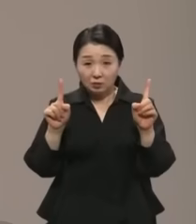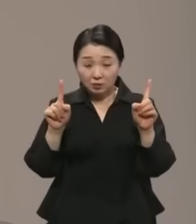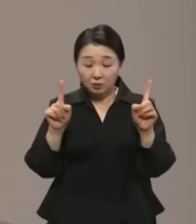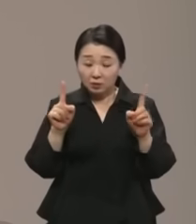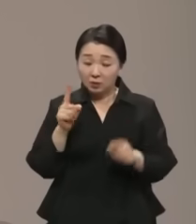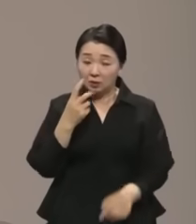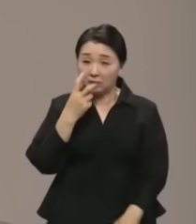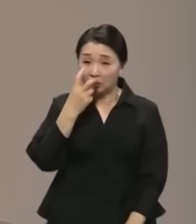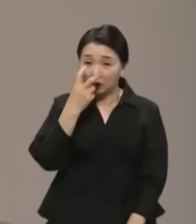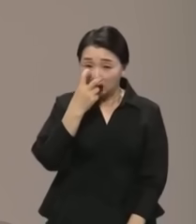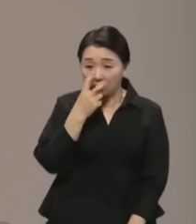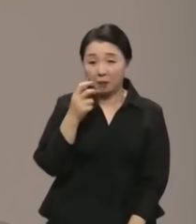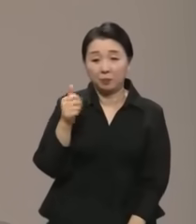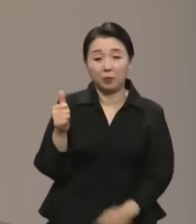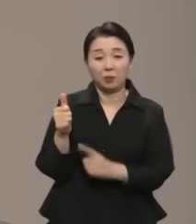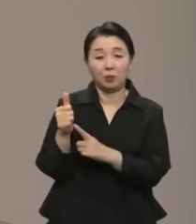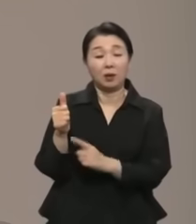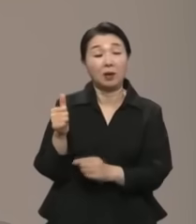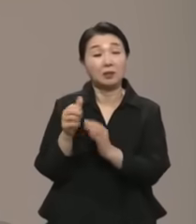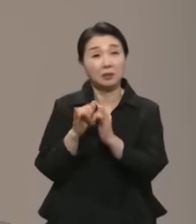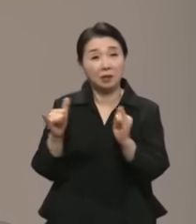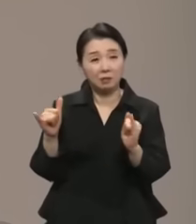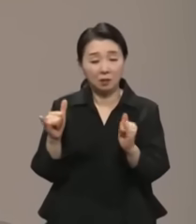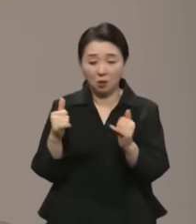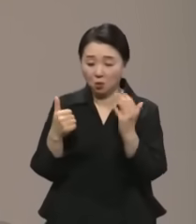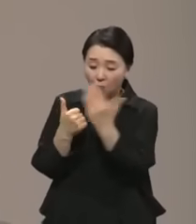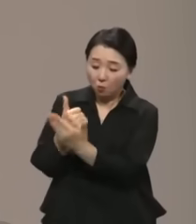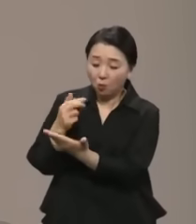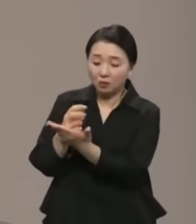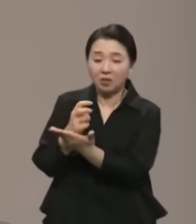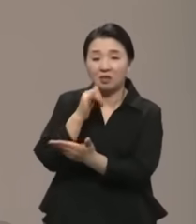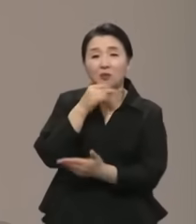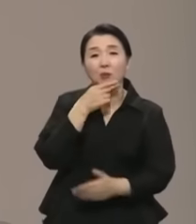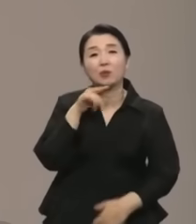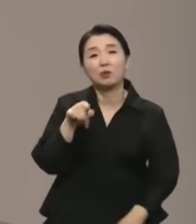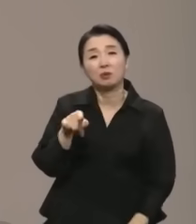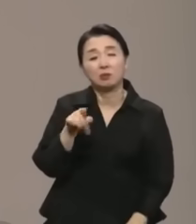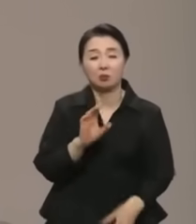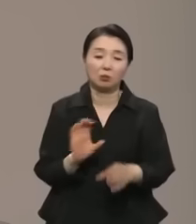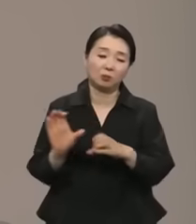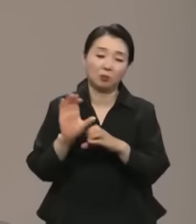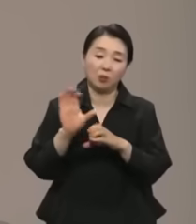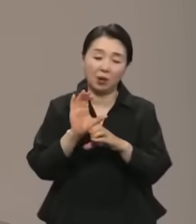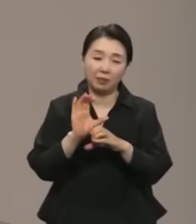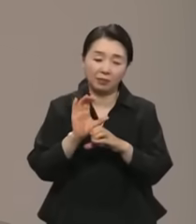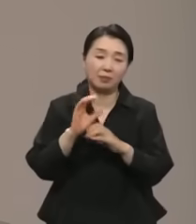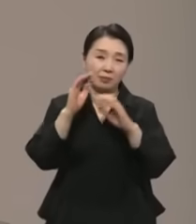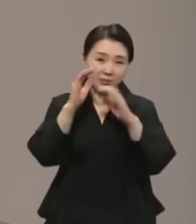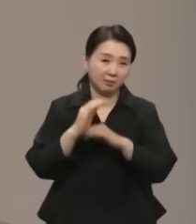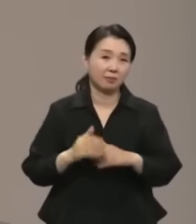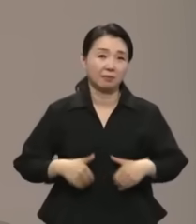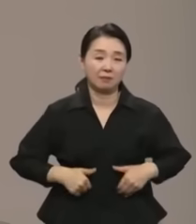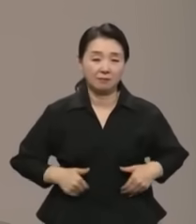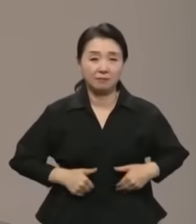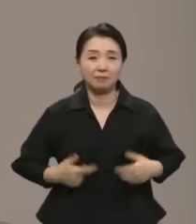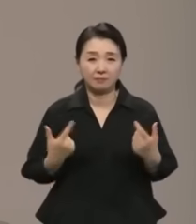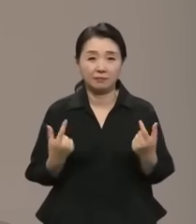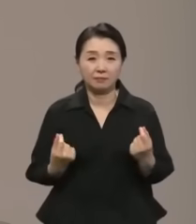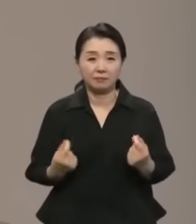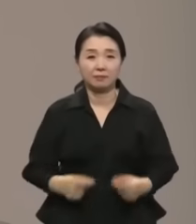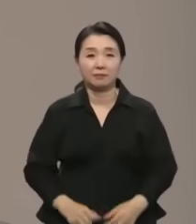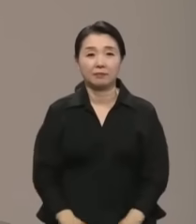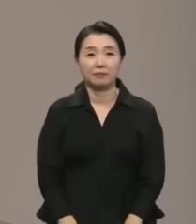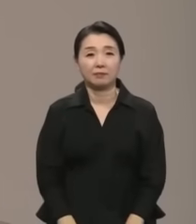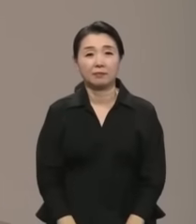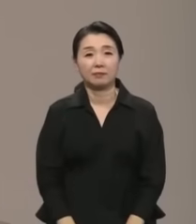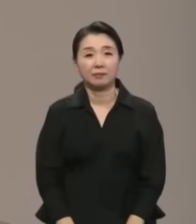보호에 대해서 제도적으로 어떻게 마련이 되어 있느냐이 부분이 좀 더 보완이 필요한 부분이 있지 않느냐라는 어 이제 언급이 되고